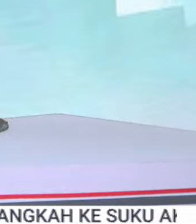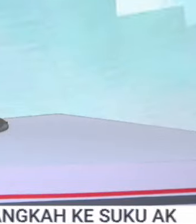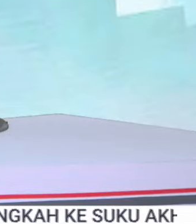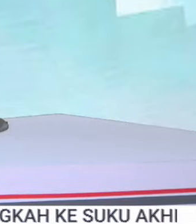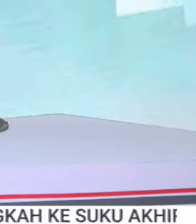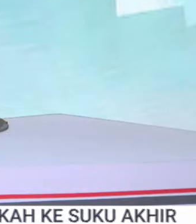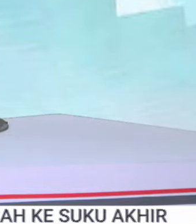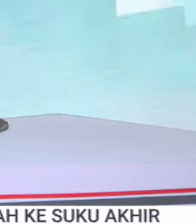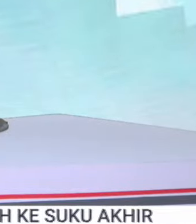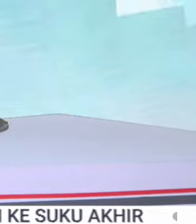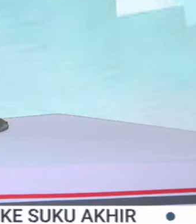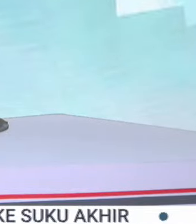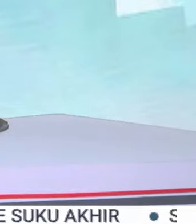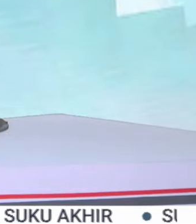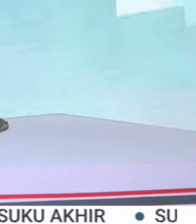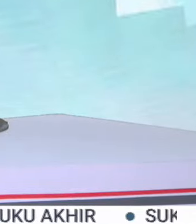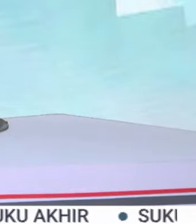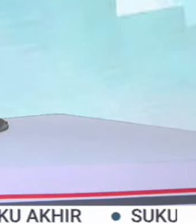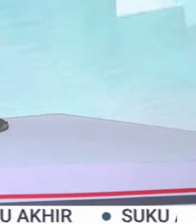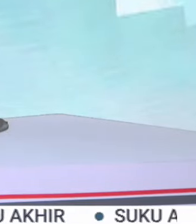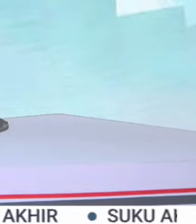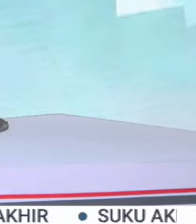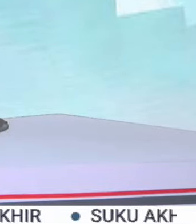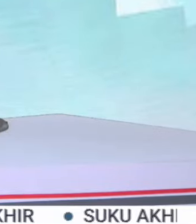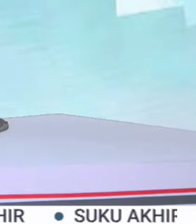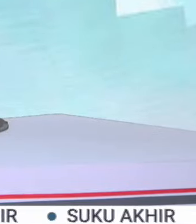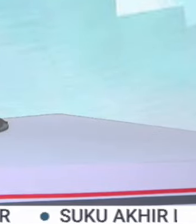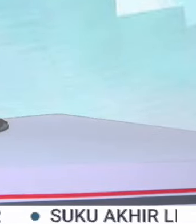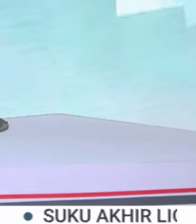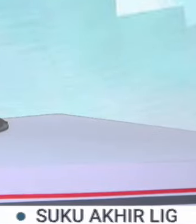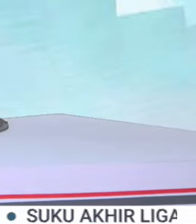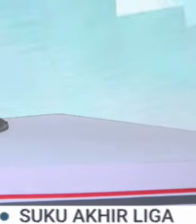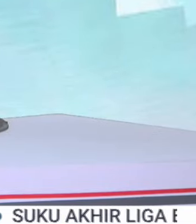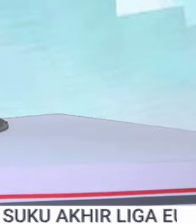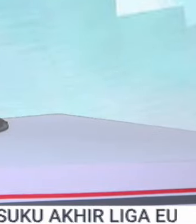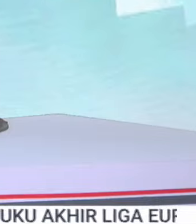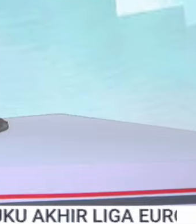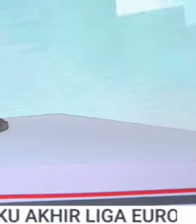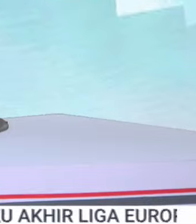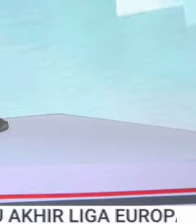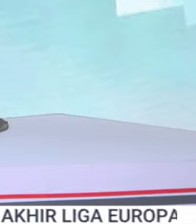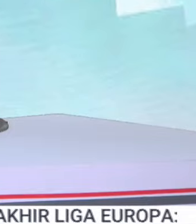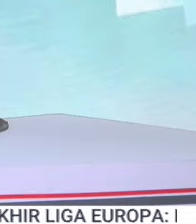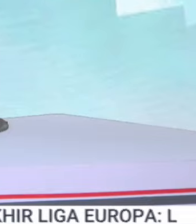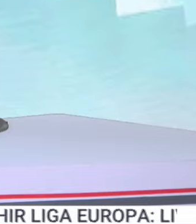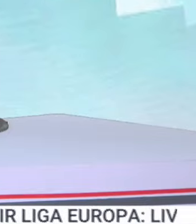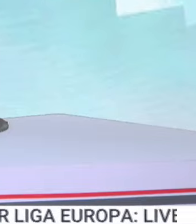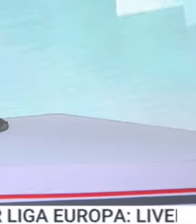Berita wilayah berakhir di sini. Dari Sungai Kesegara, Palestin pasti merdeka. Salam Malaysia Medani.